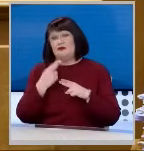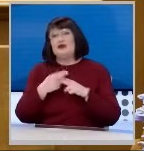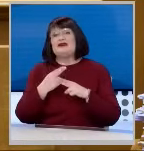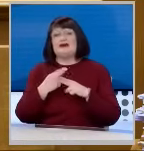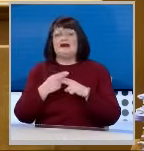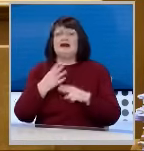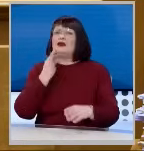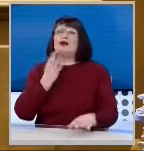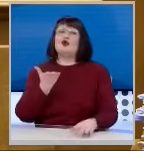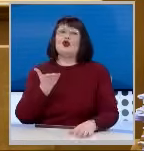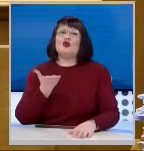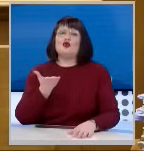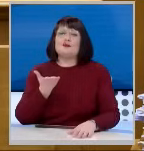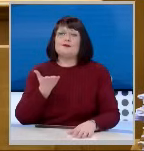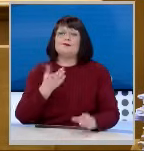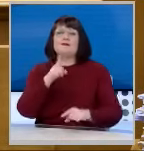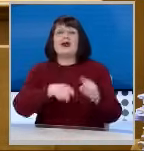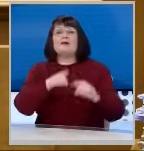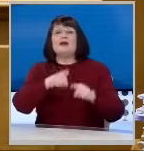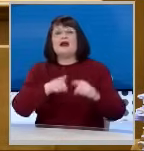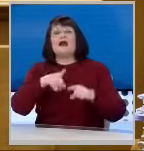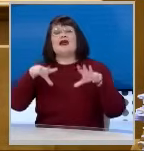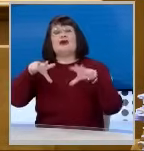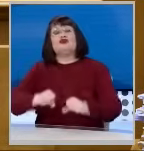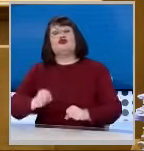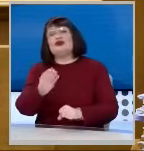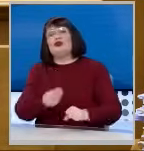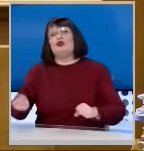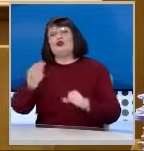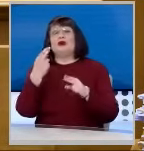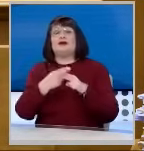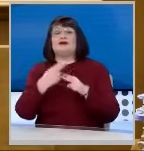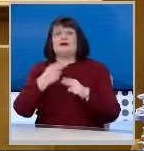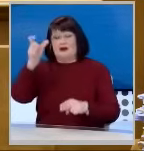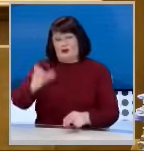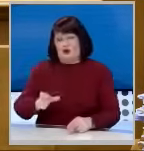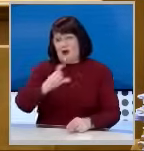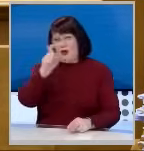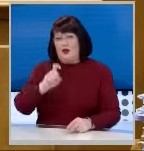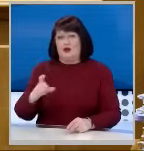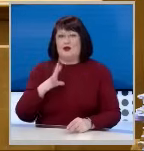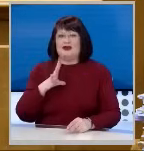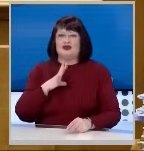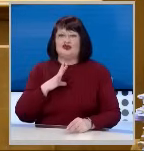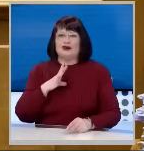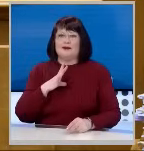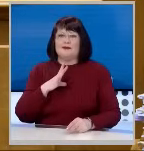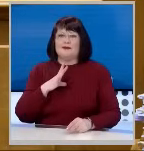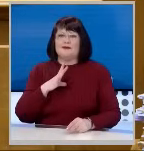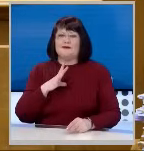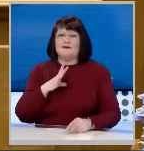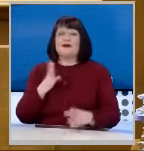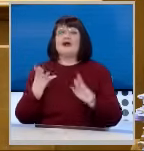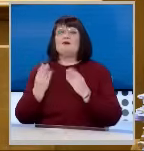γιατί για κάποιους η εξουσία μετράει πιο πολύ απ την ανθρώπινη ζωή αλλά είμαστε